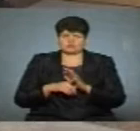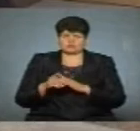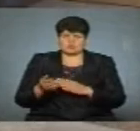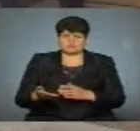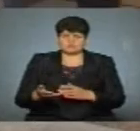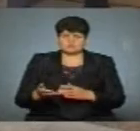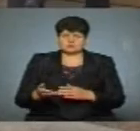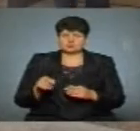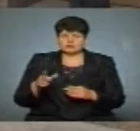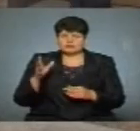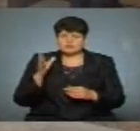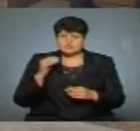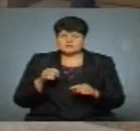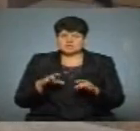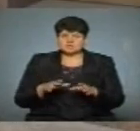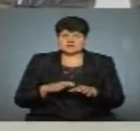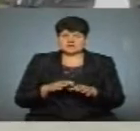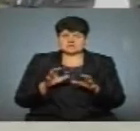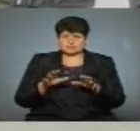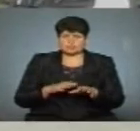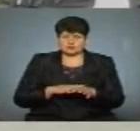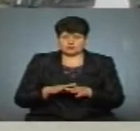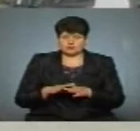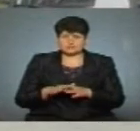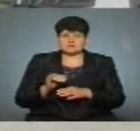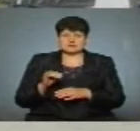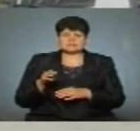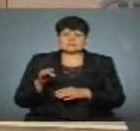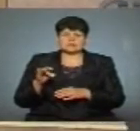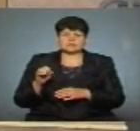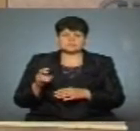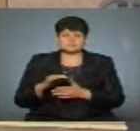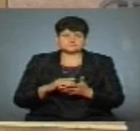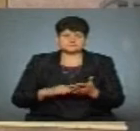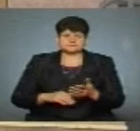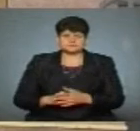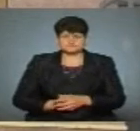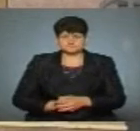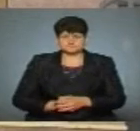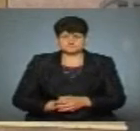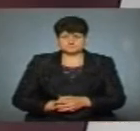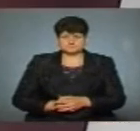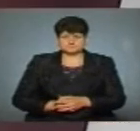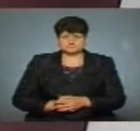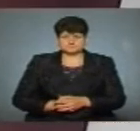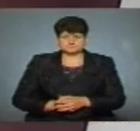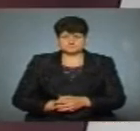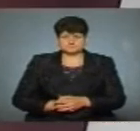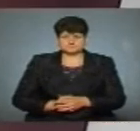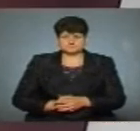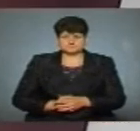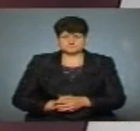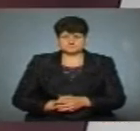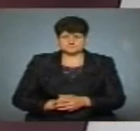От, тому вважаю рішення законне повністю. Ірина Терлюк, Василь Панчук. Новини на Суспільному. Тернопіль.